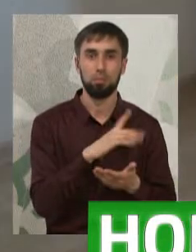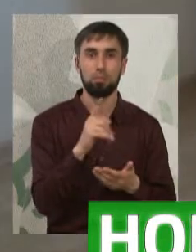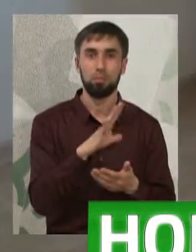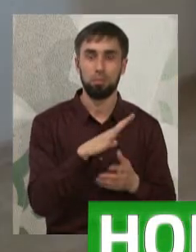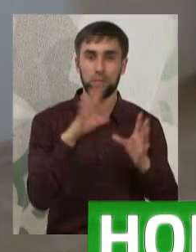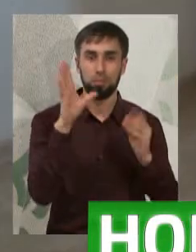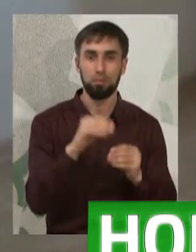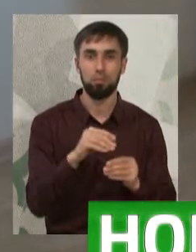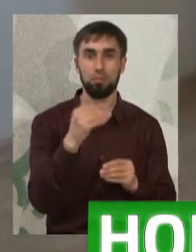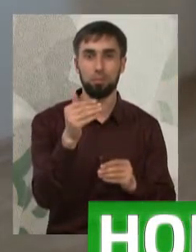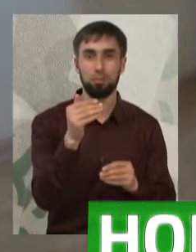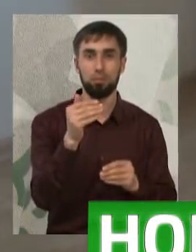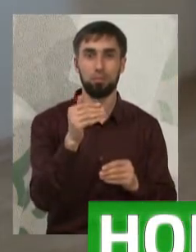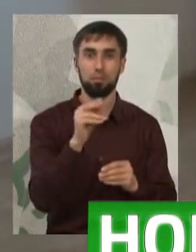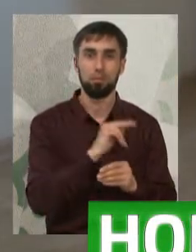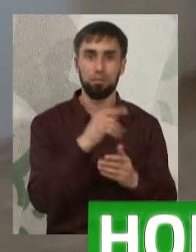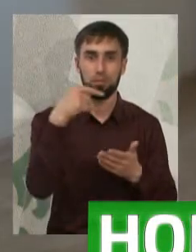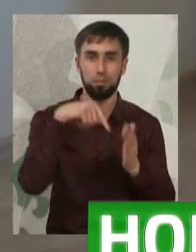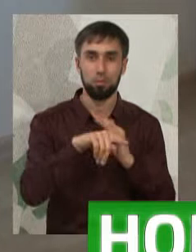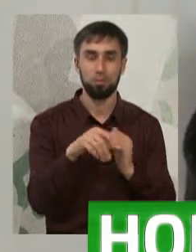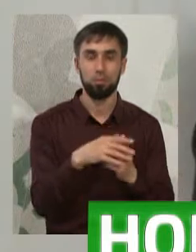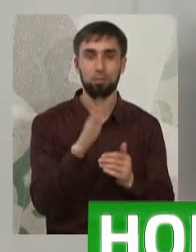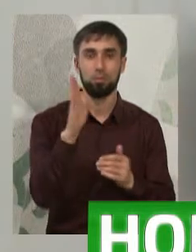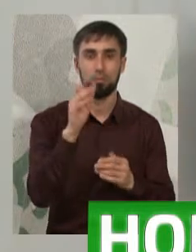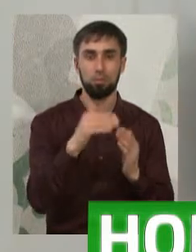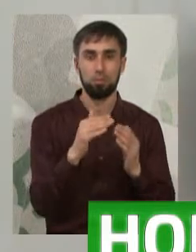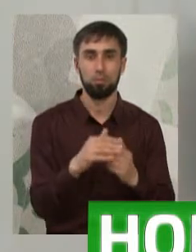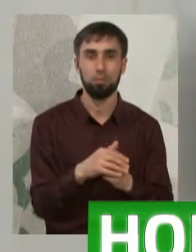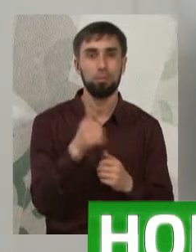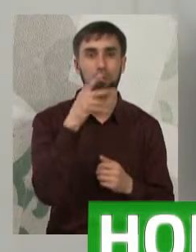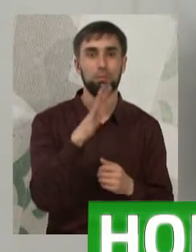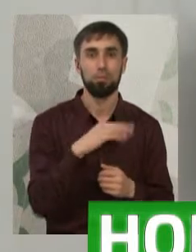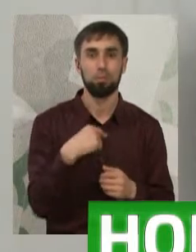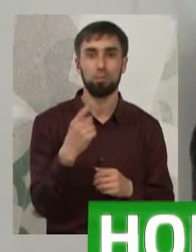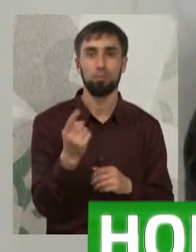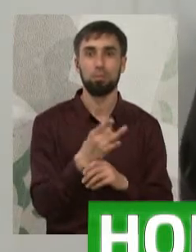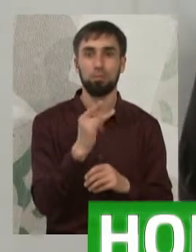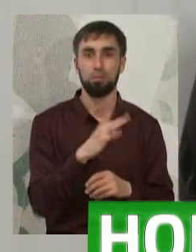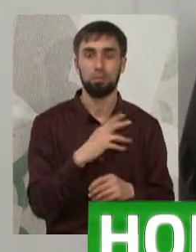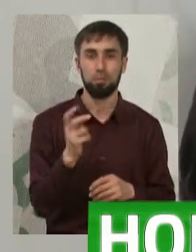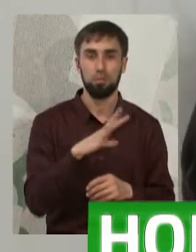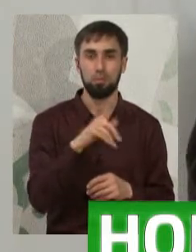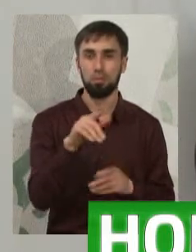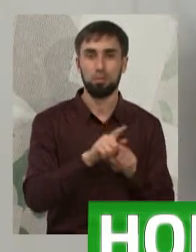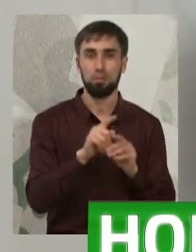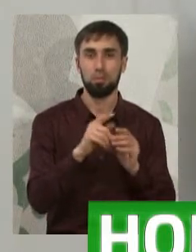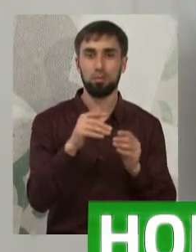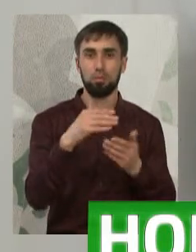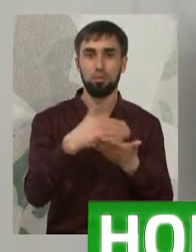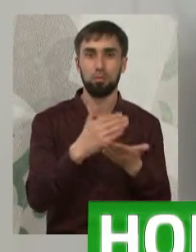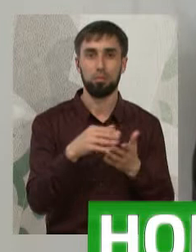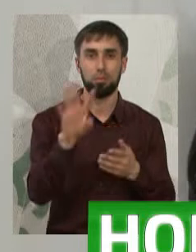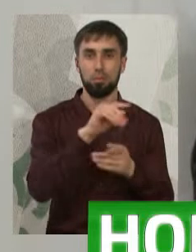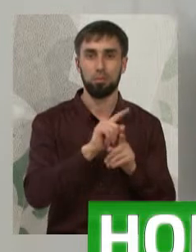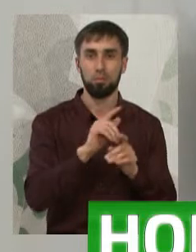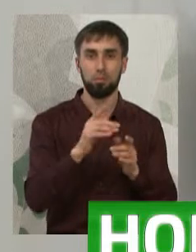всех коммуникаций и внутренних работ будущего дома. Когда мы первый раз сюда пришли, здесь были голые стены, чисто вот